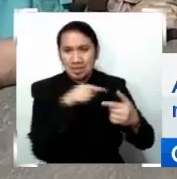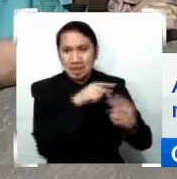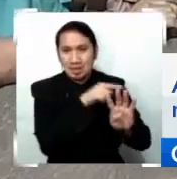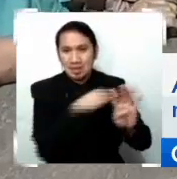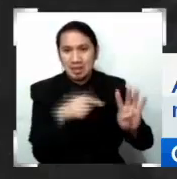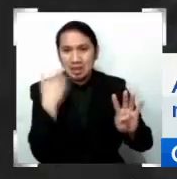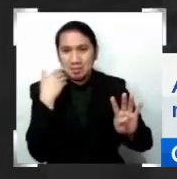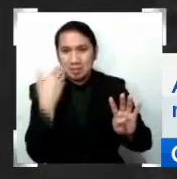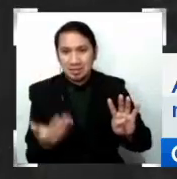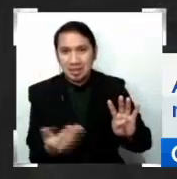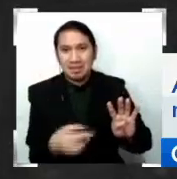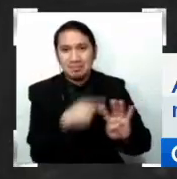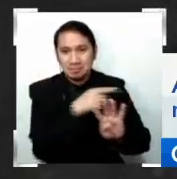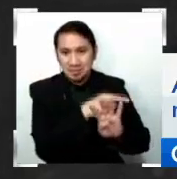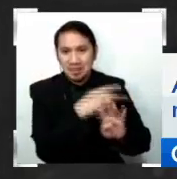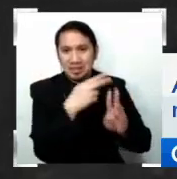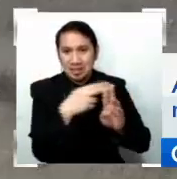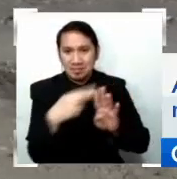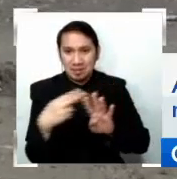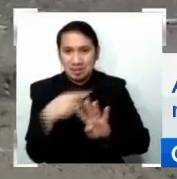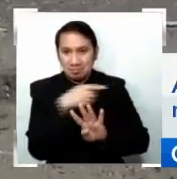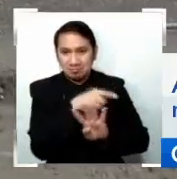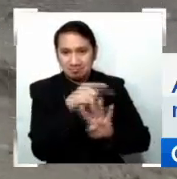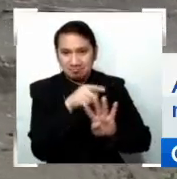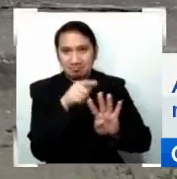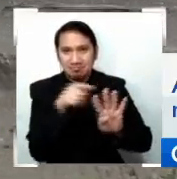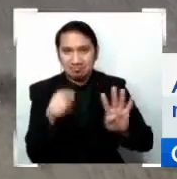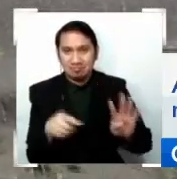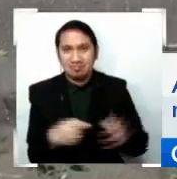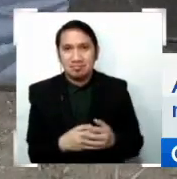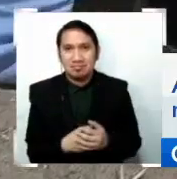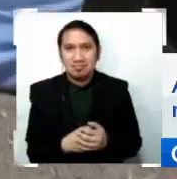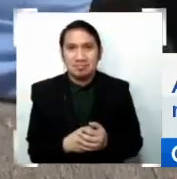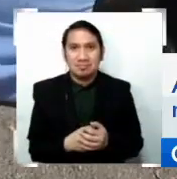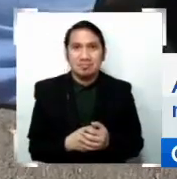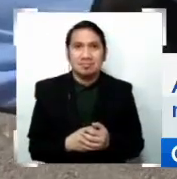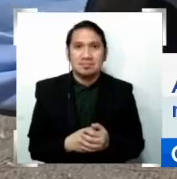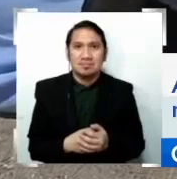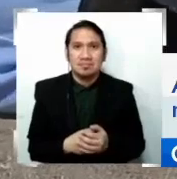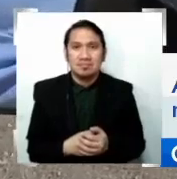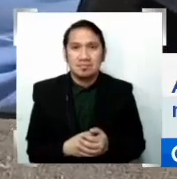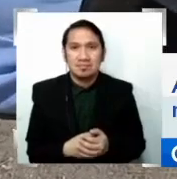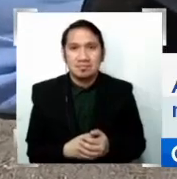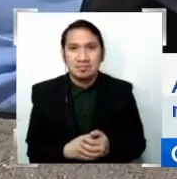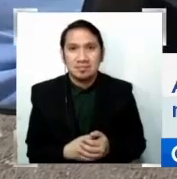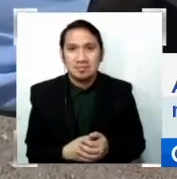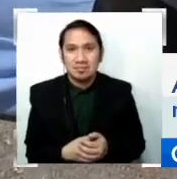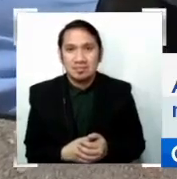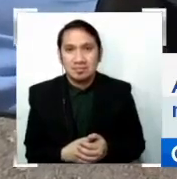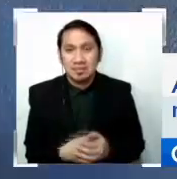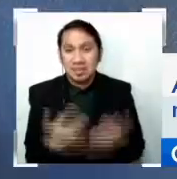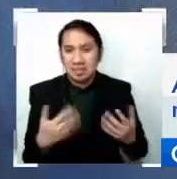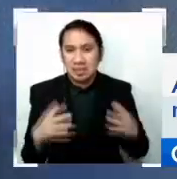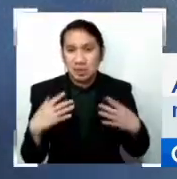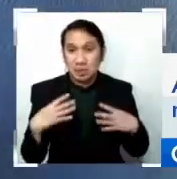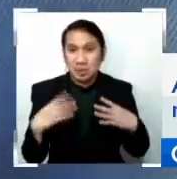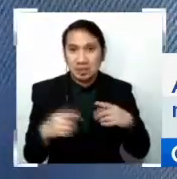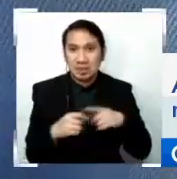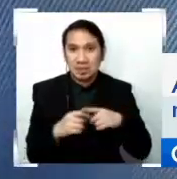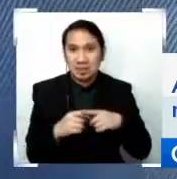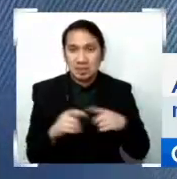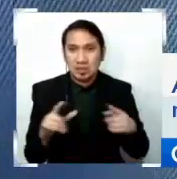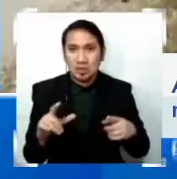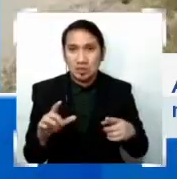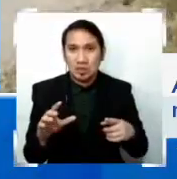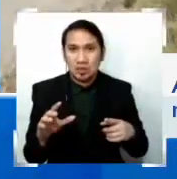Manzu, Hong Jiangxie, Eddie Tan at negosyanteng Xu Yuha. Ang isa sa mga napatay, nakasuot ng t-shirt na may logo ng Presidential